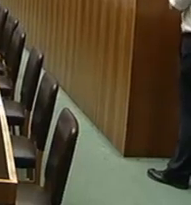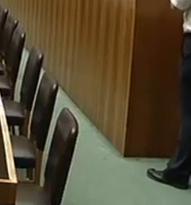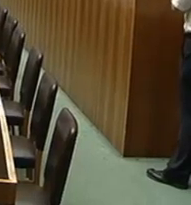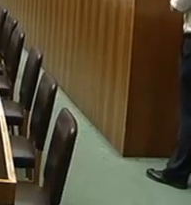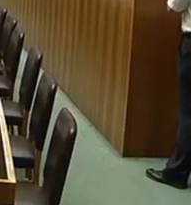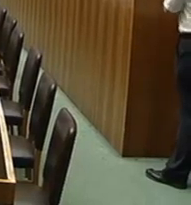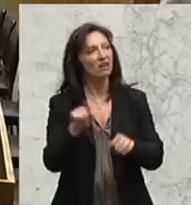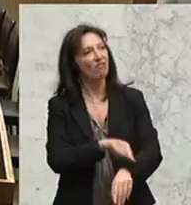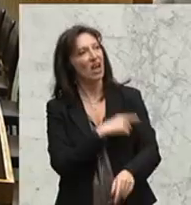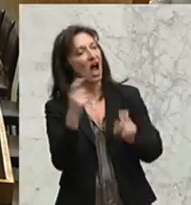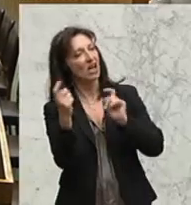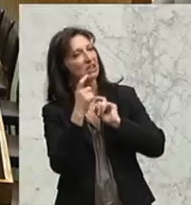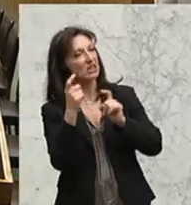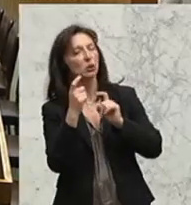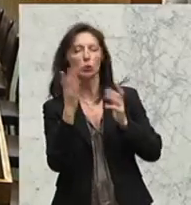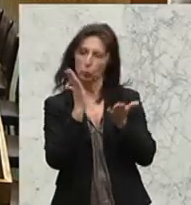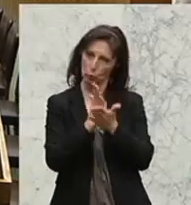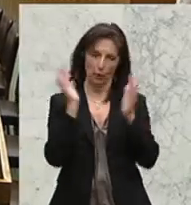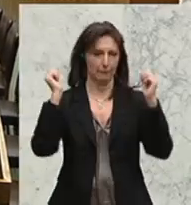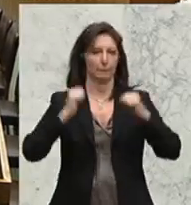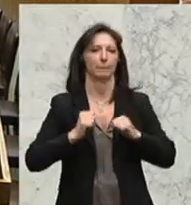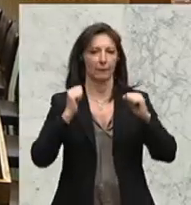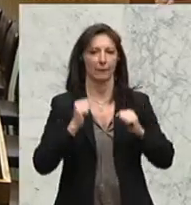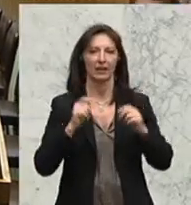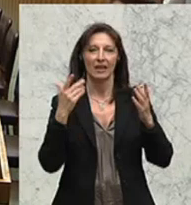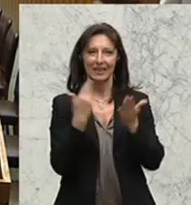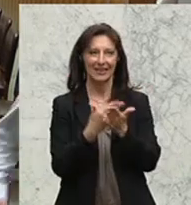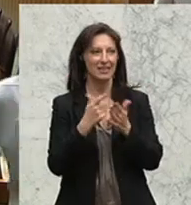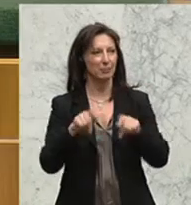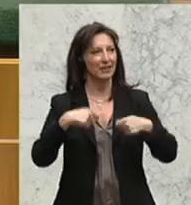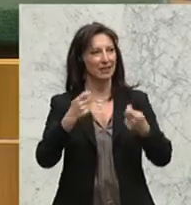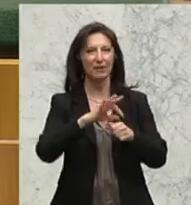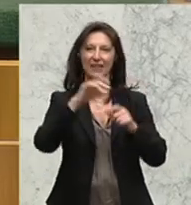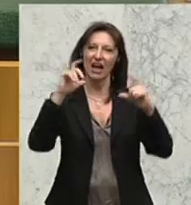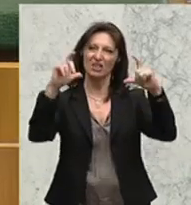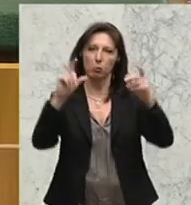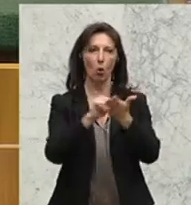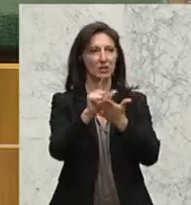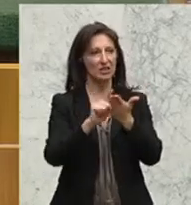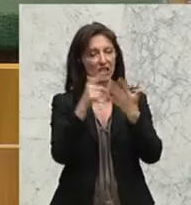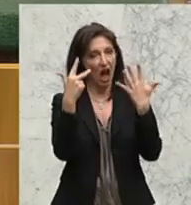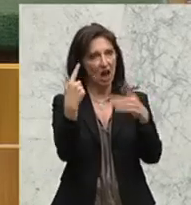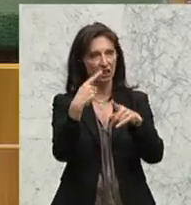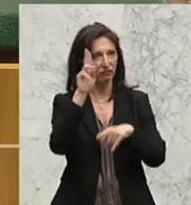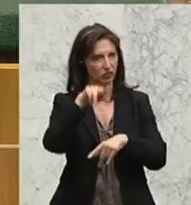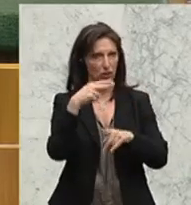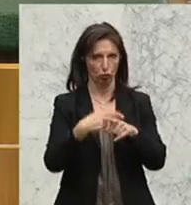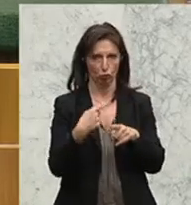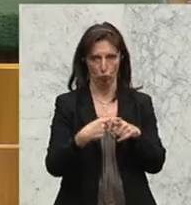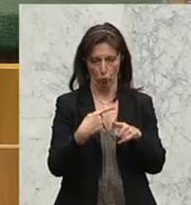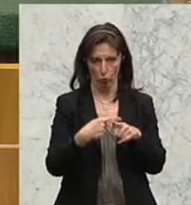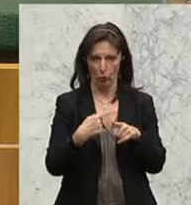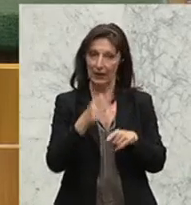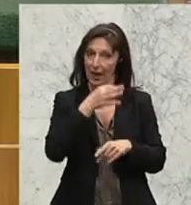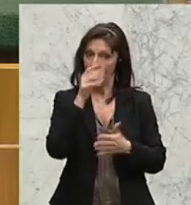Dauer der Debatten erzielt. Demgemäß wurde eine Tagesblockzeit von 8 Wiener Stunden vereinbart, sodass sich